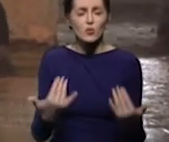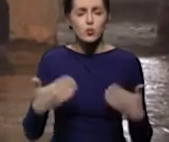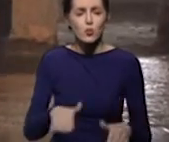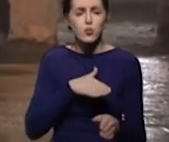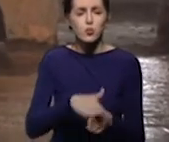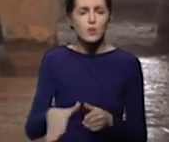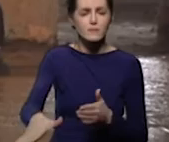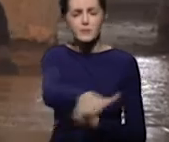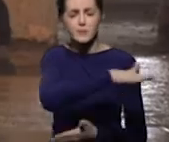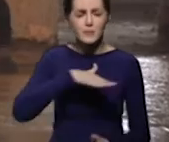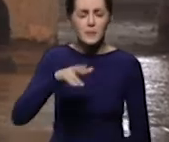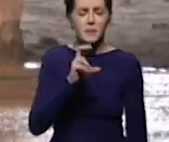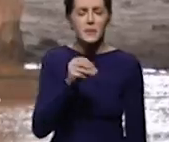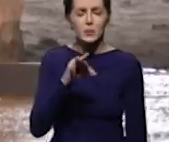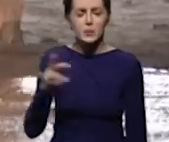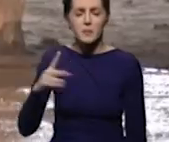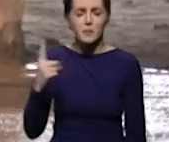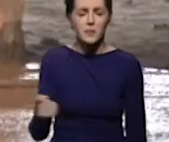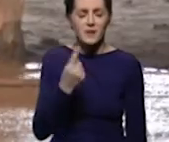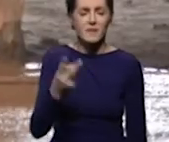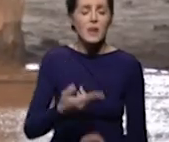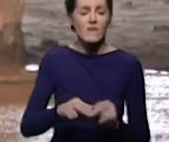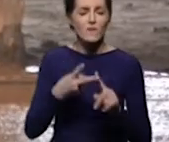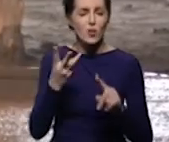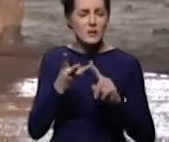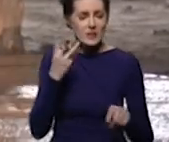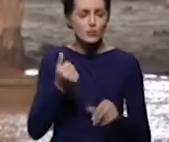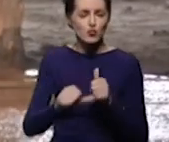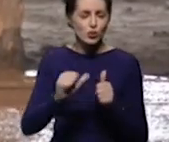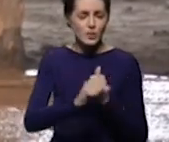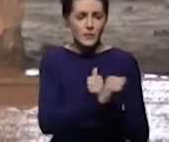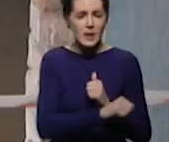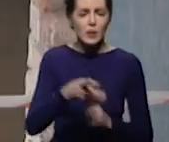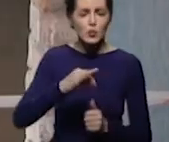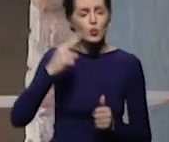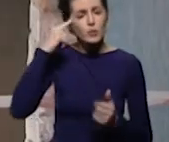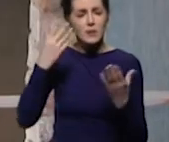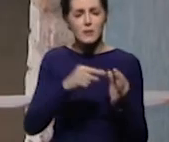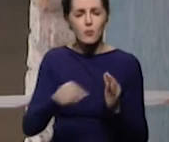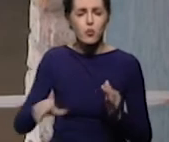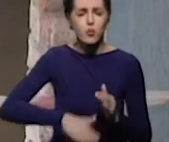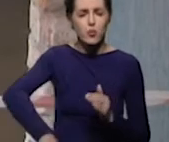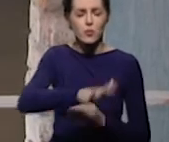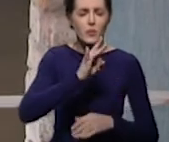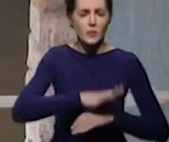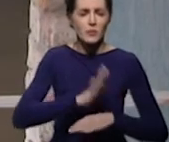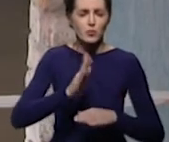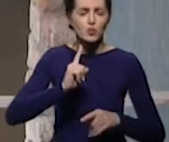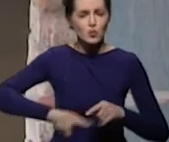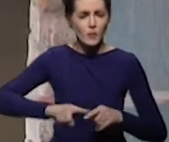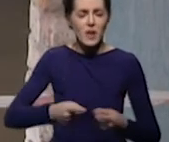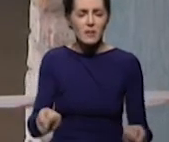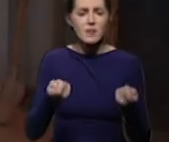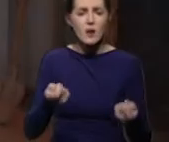повністю забетонували перший поверх, другий та третій – частково. Вже за декілька днів підлогу планують закінчити повністю. Начальниця